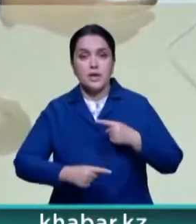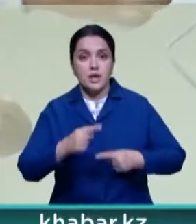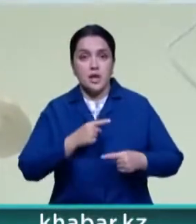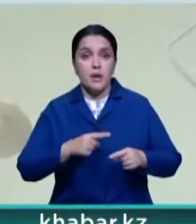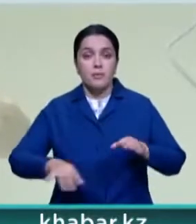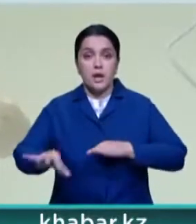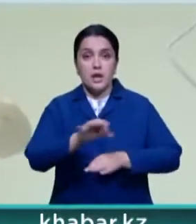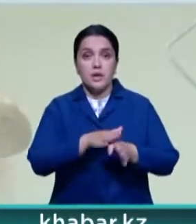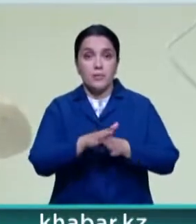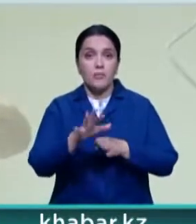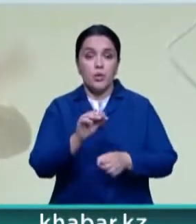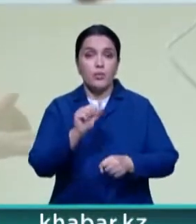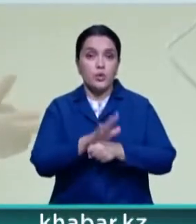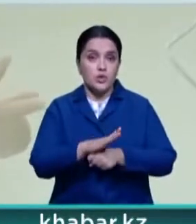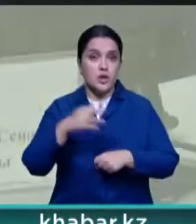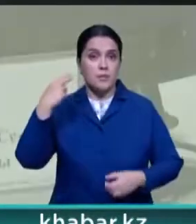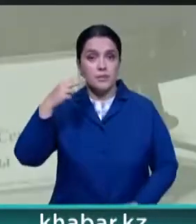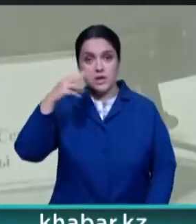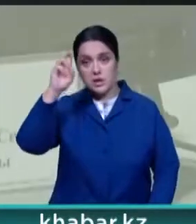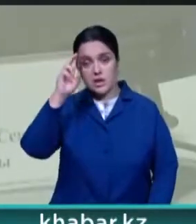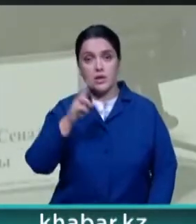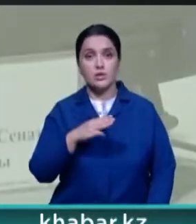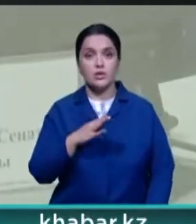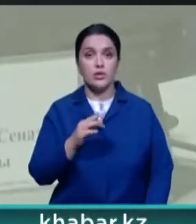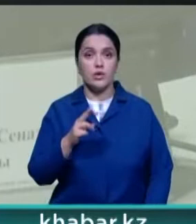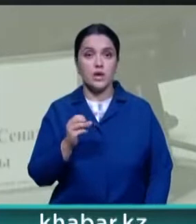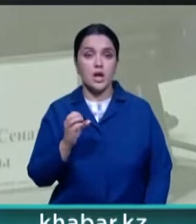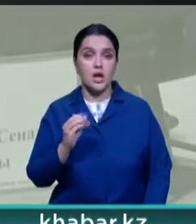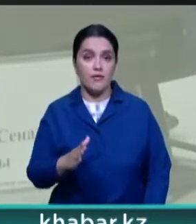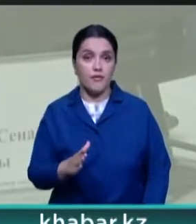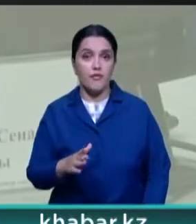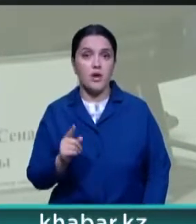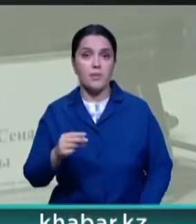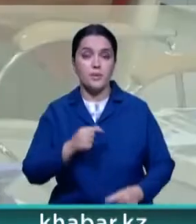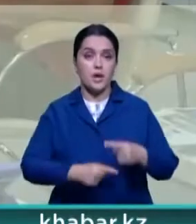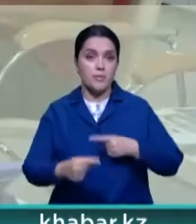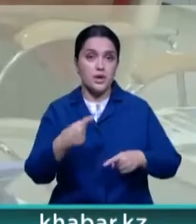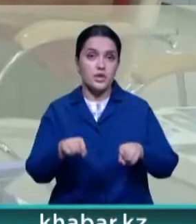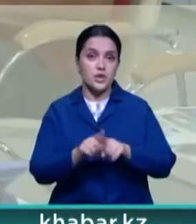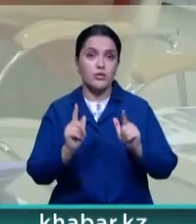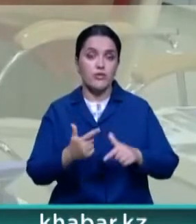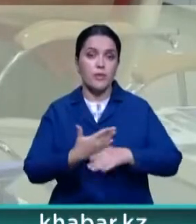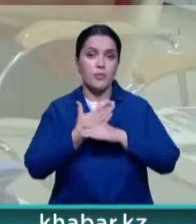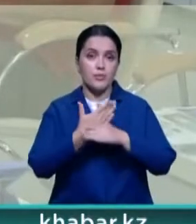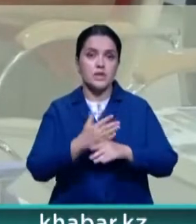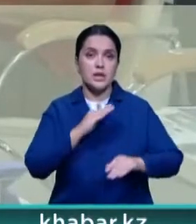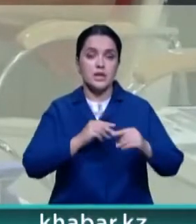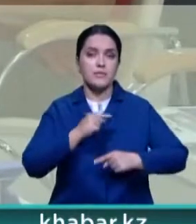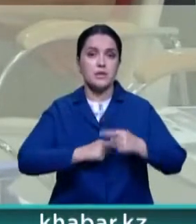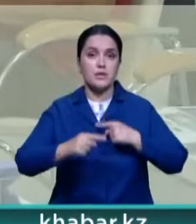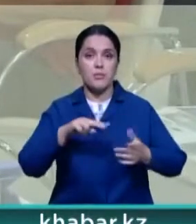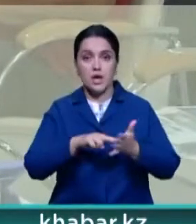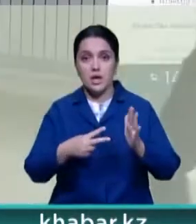Проект реализован по поручению президента страны Касым-Жомарт-Токаева. Во фронт-офисе предпринимателям также готовы помочь в